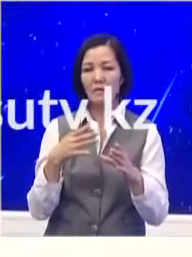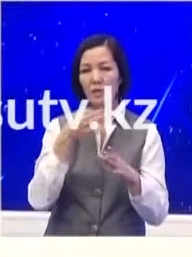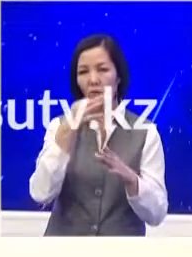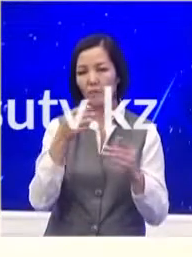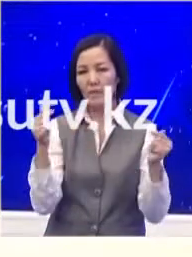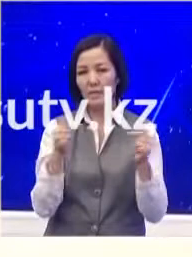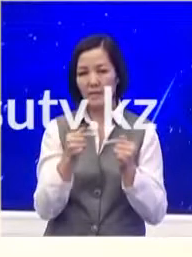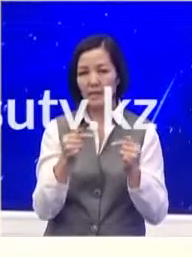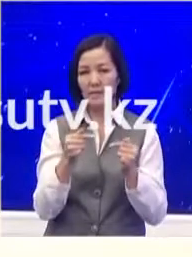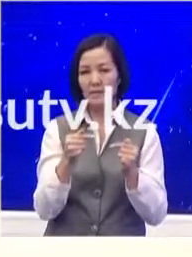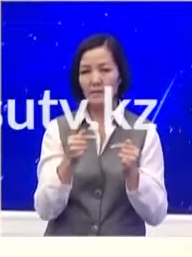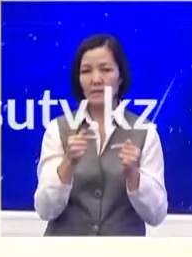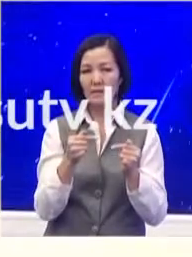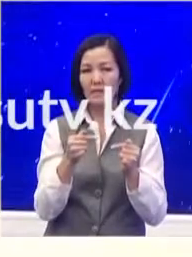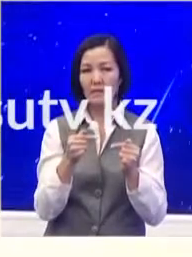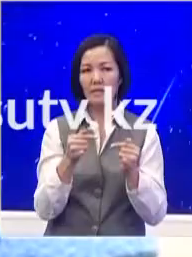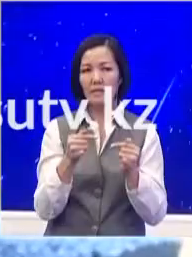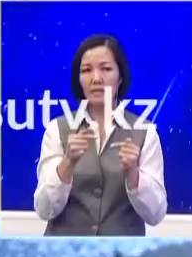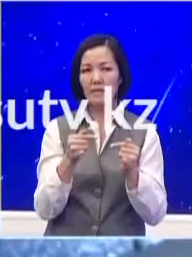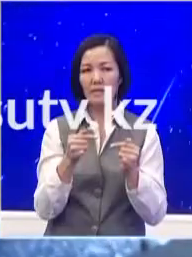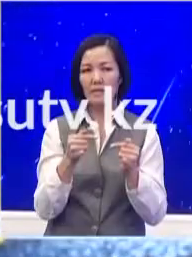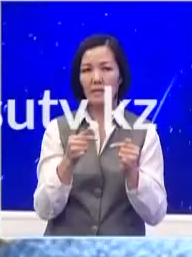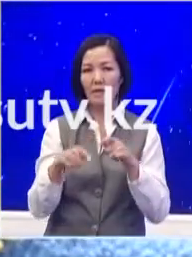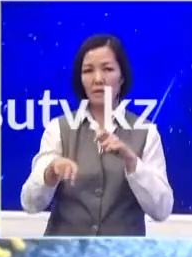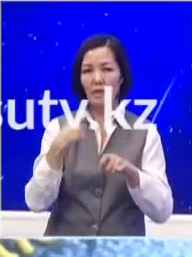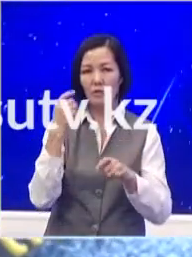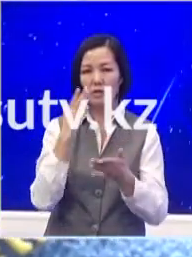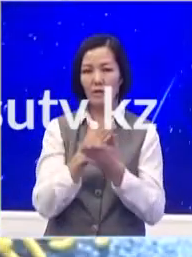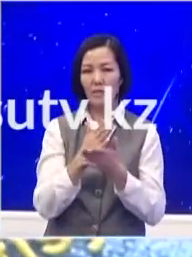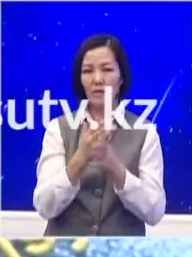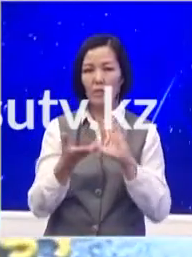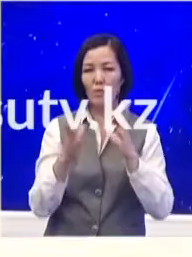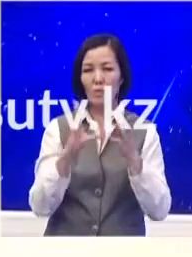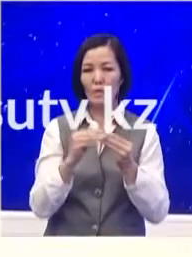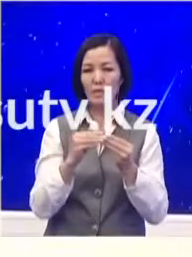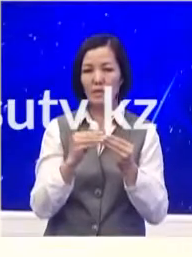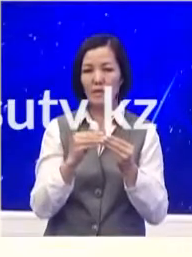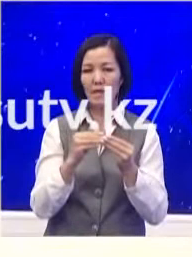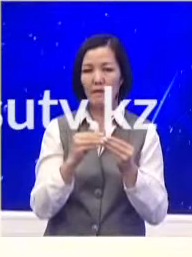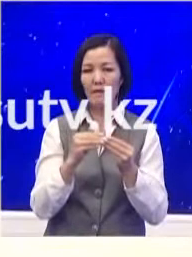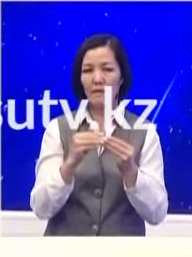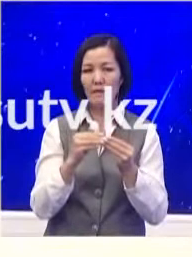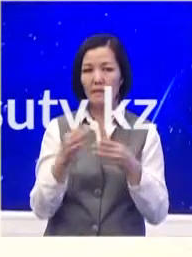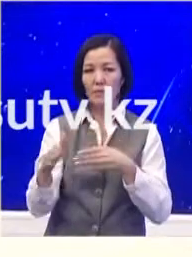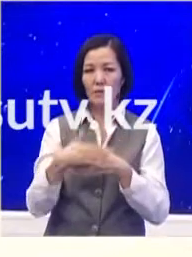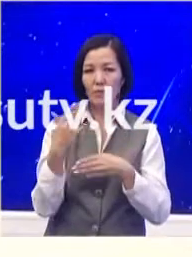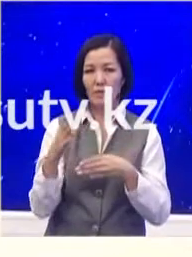сәйкес бұзушылықтардың анықталғандығы көрдік. Қорытындысында жауапты тұлға тәртіп жауапкершілікке